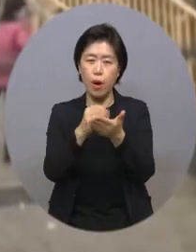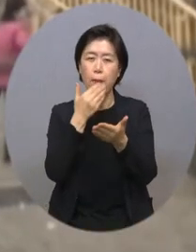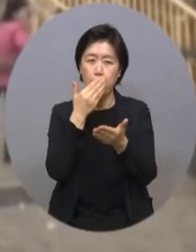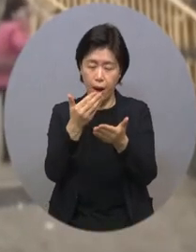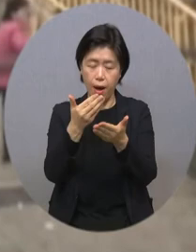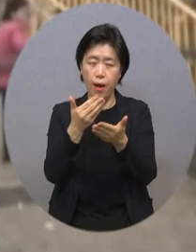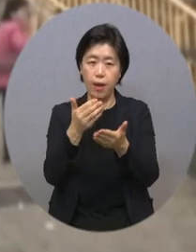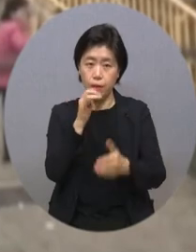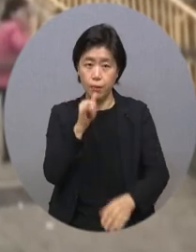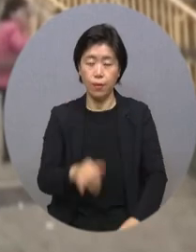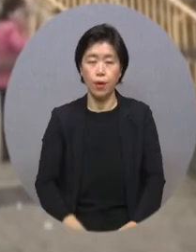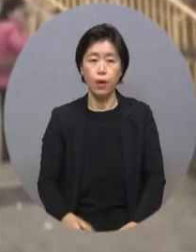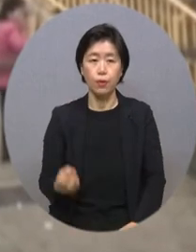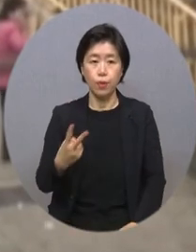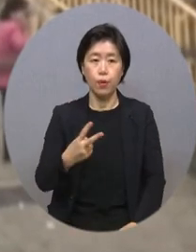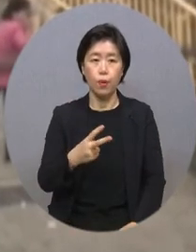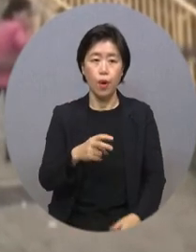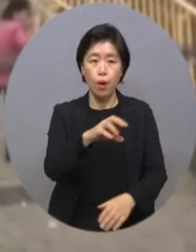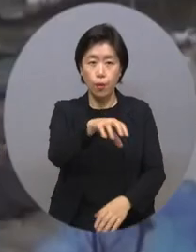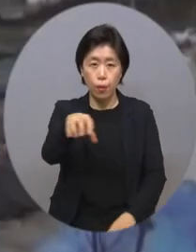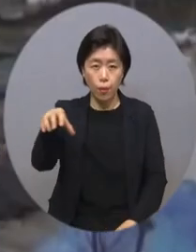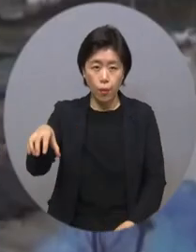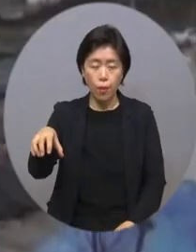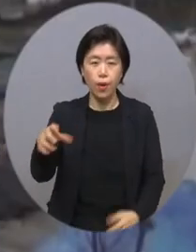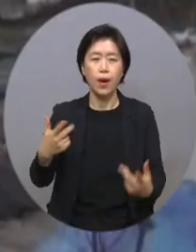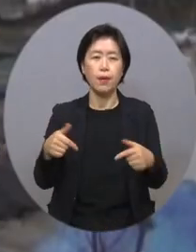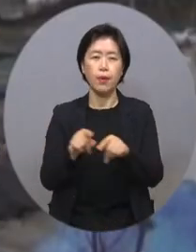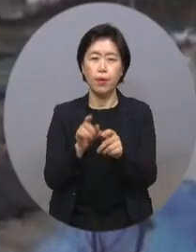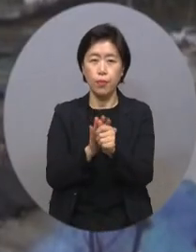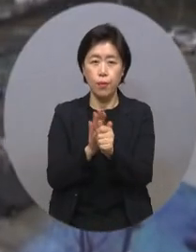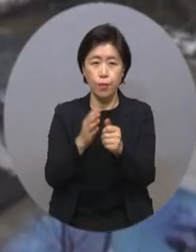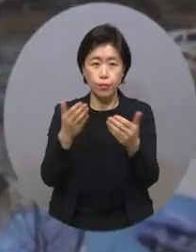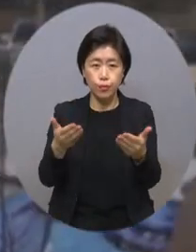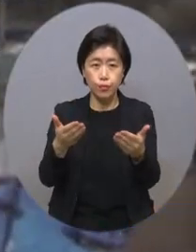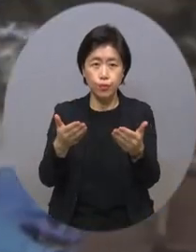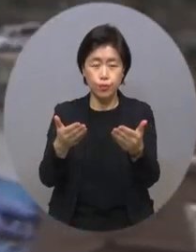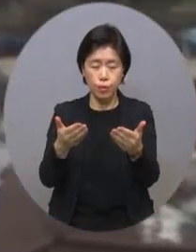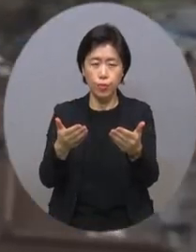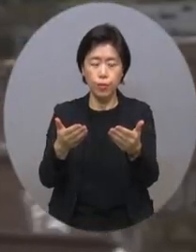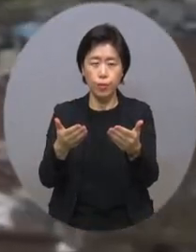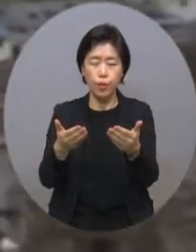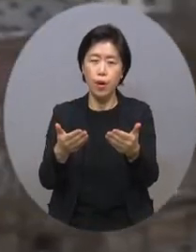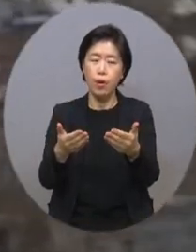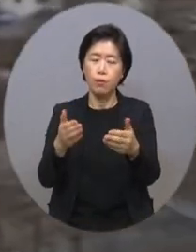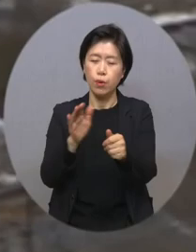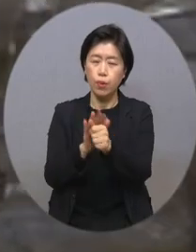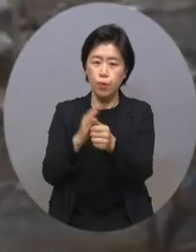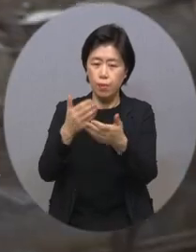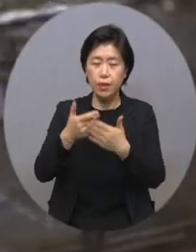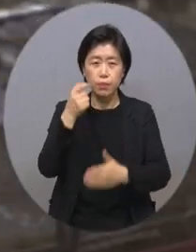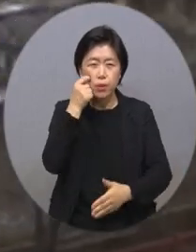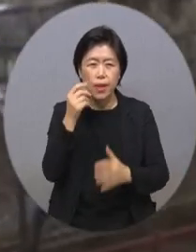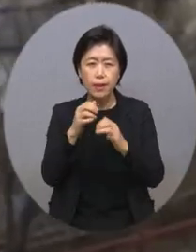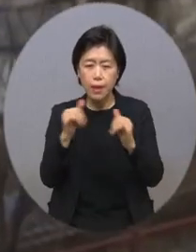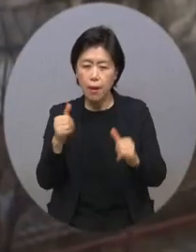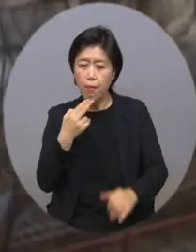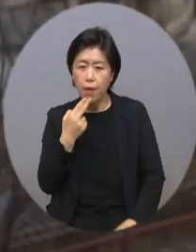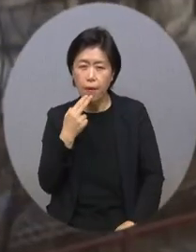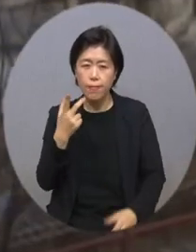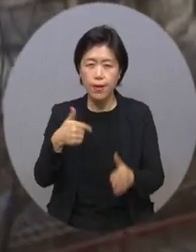단체들과 협력해 지원대상 가곡 아노락 되지 않도록 지속 홍보에 나갈 계획입니다 복지 tv 뉴스